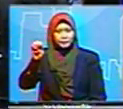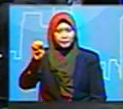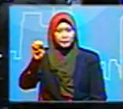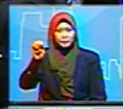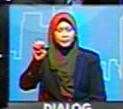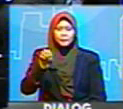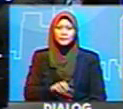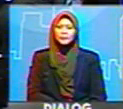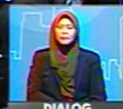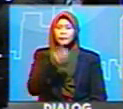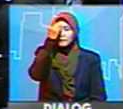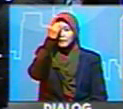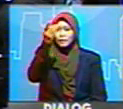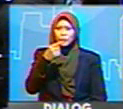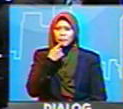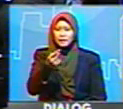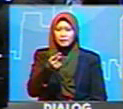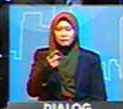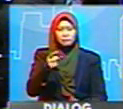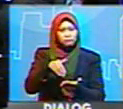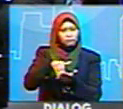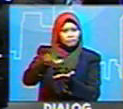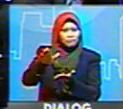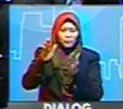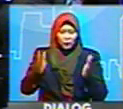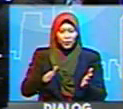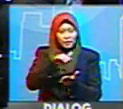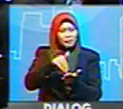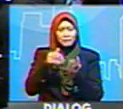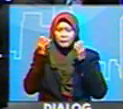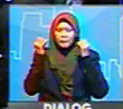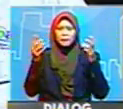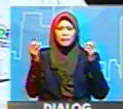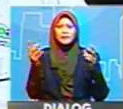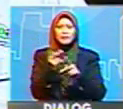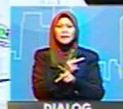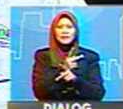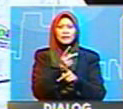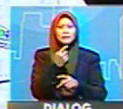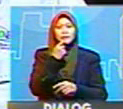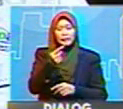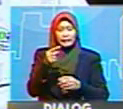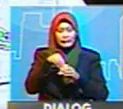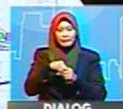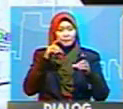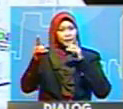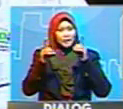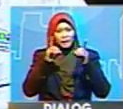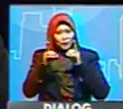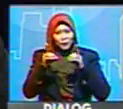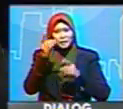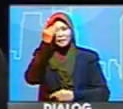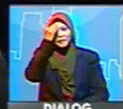Datuk terus menyatakan tentang jihad memerangi orang Tengah dan berulang kali juga malah di platform dialog ini jugalah Datuk